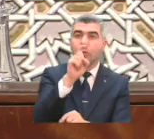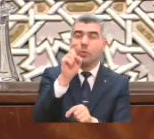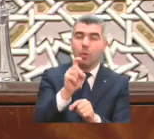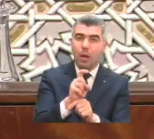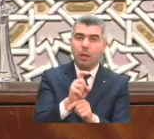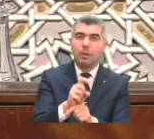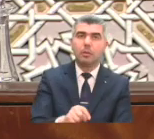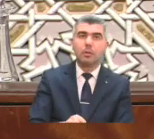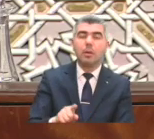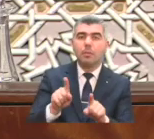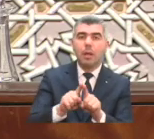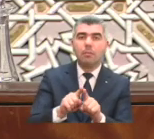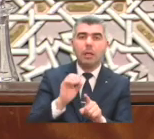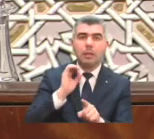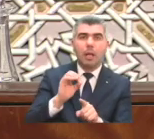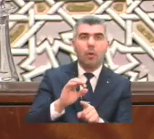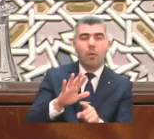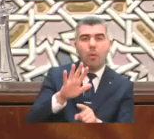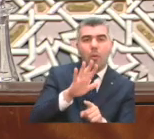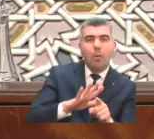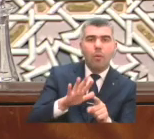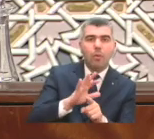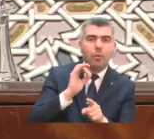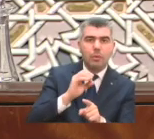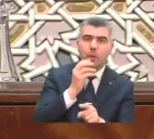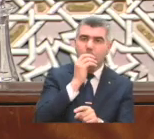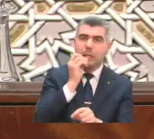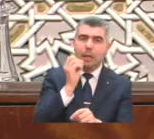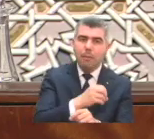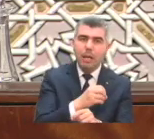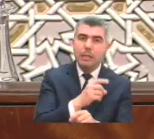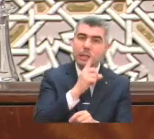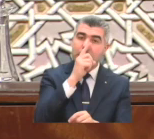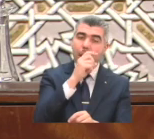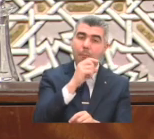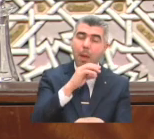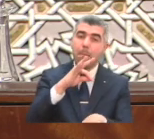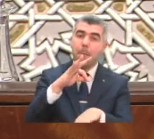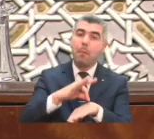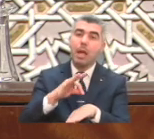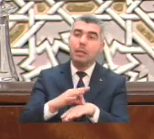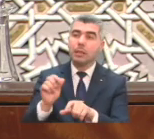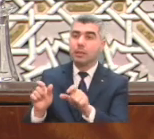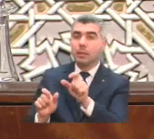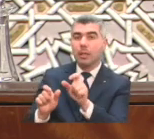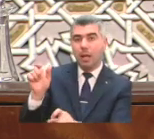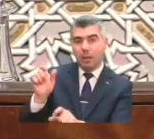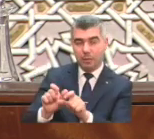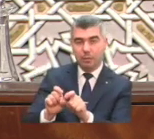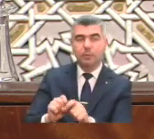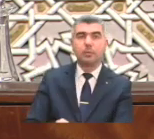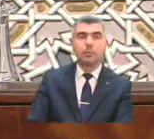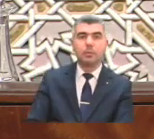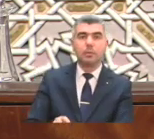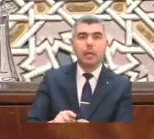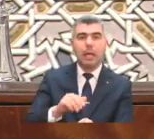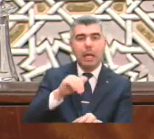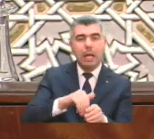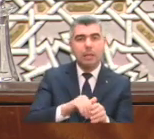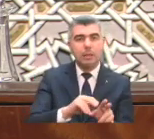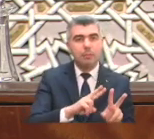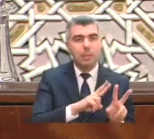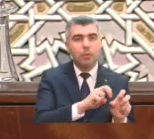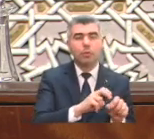تأثير النفايات على صحة المواطنين للسيدات والسادة النواب المحترمين من فريق الدستوري